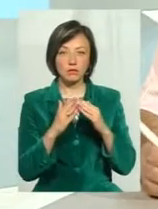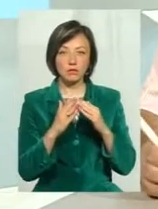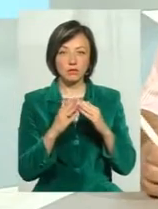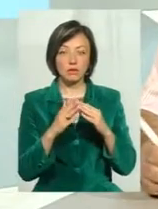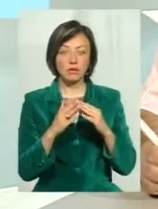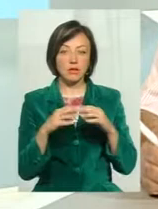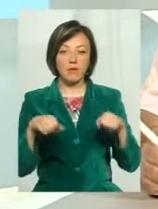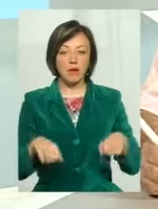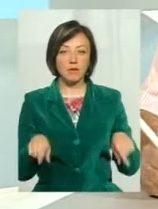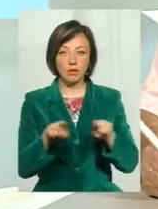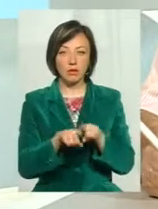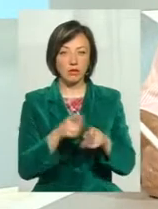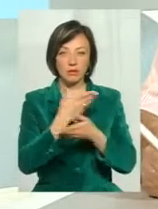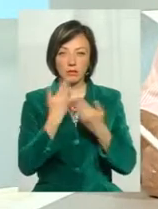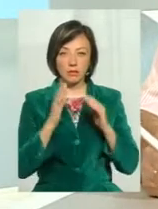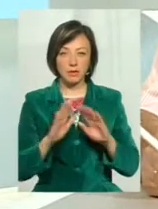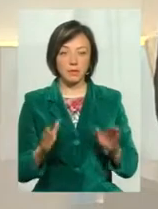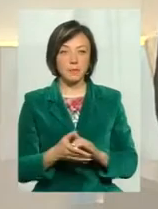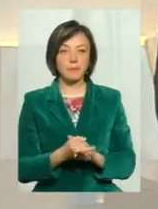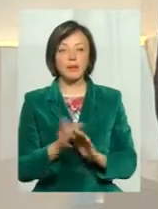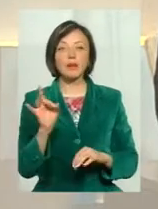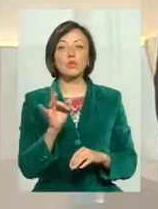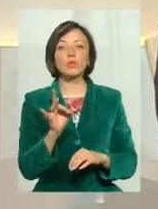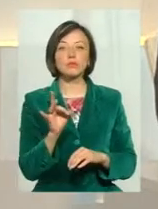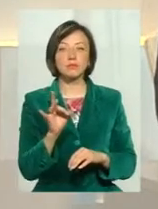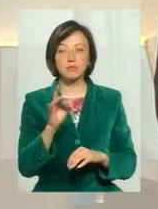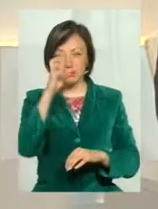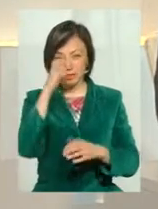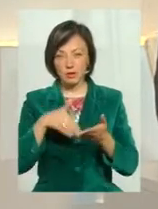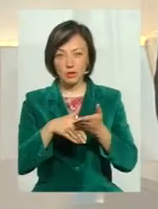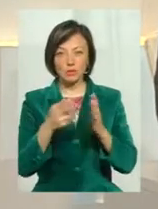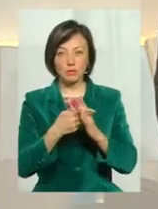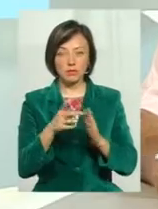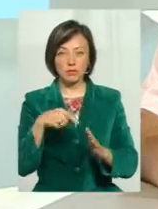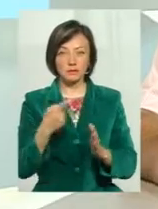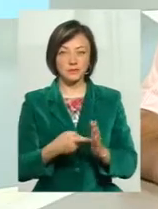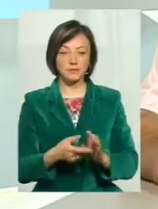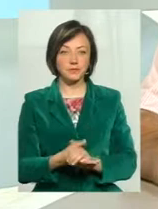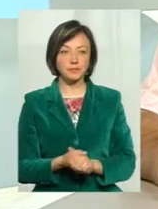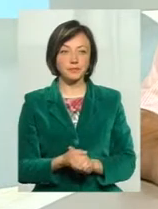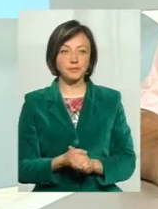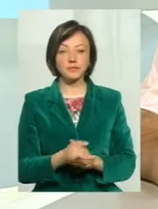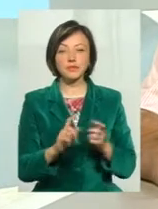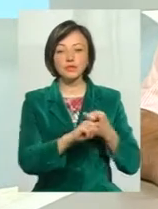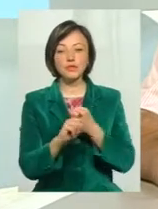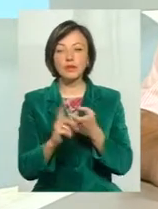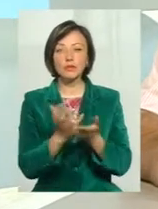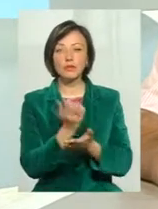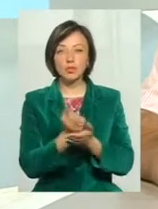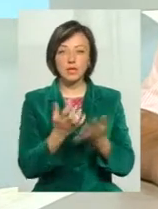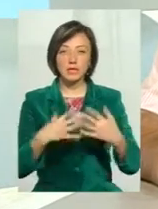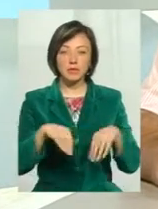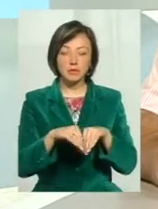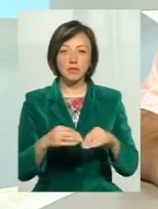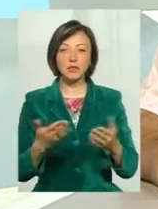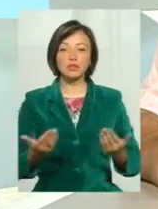права такого не буде мати. Розмір субсидії? Ну, він складається в залежності від доходу сім'ї, звичайно, від